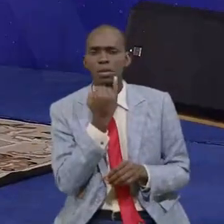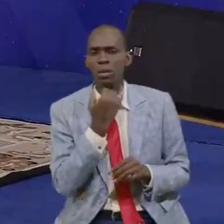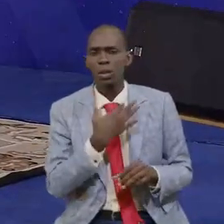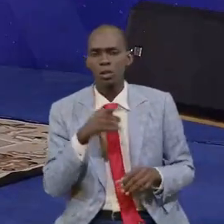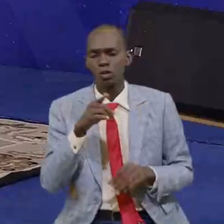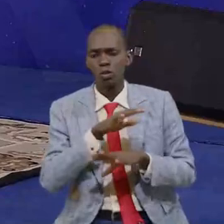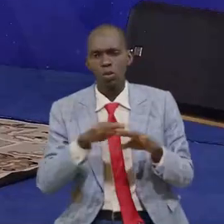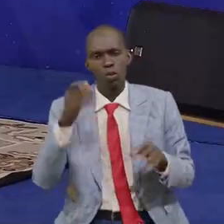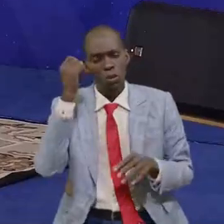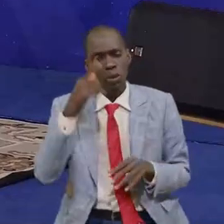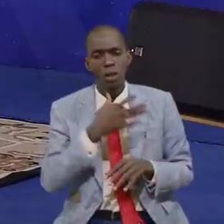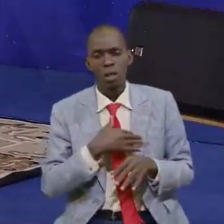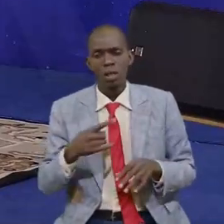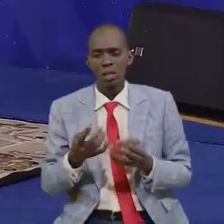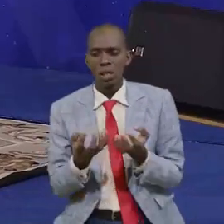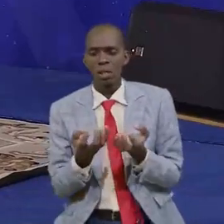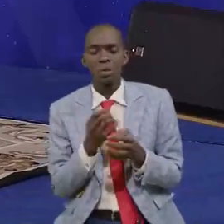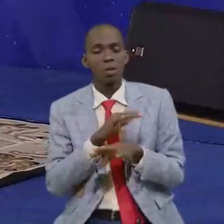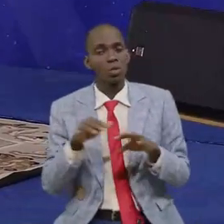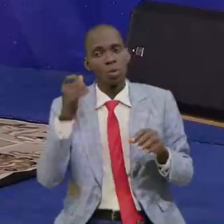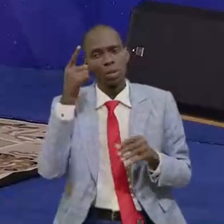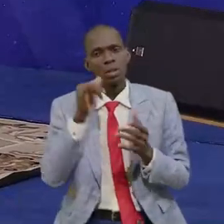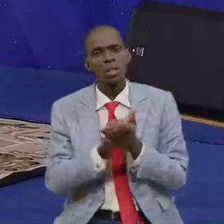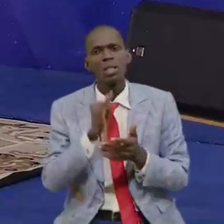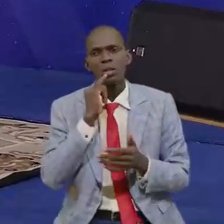lépreux n'avaient pas compris. C'est pourquoi les lépreux ont dit,